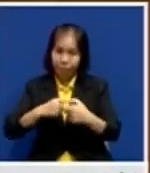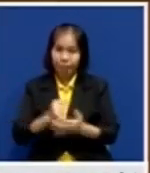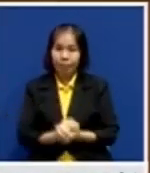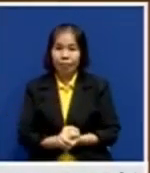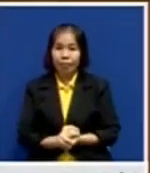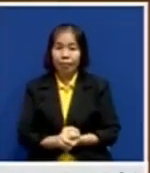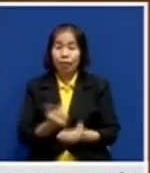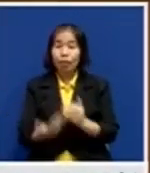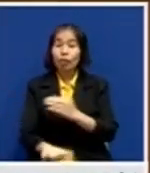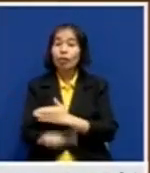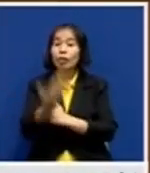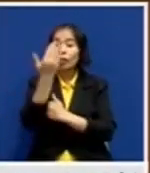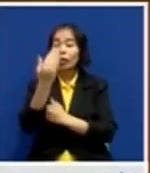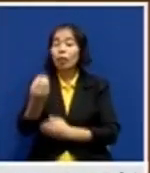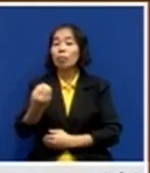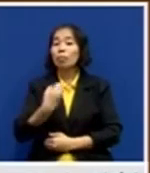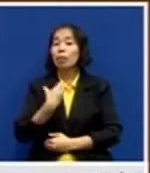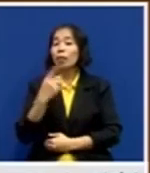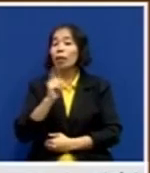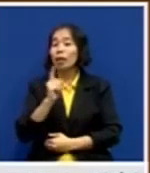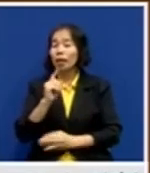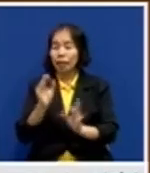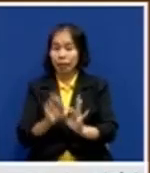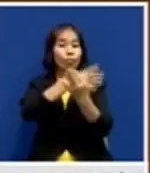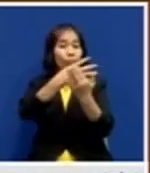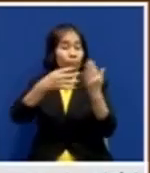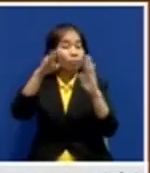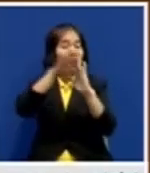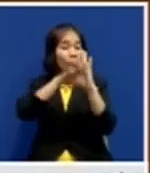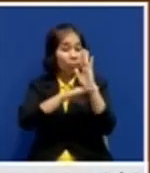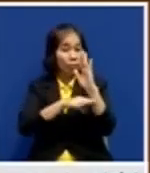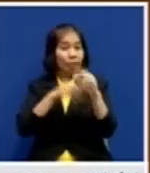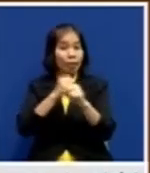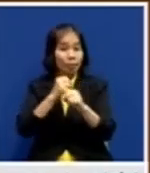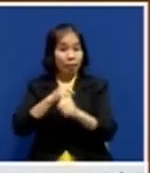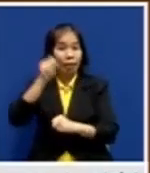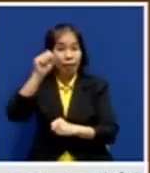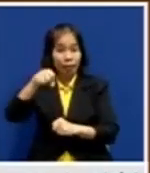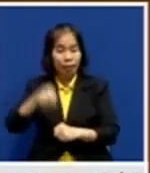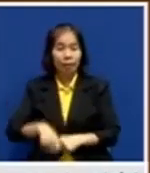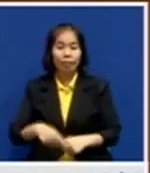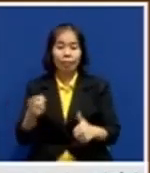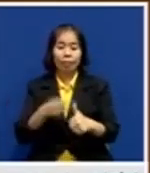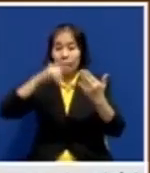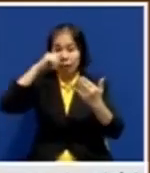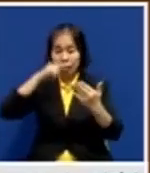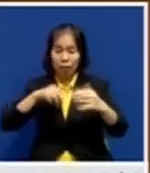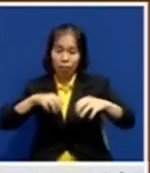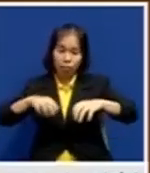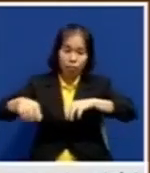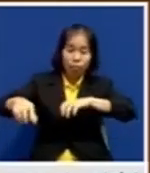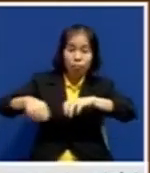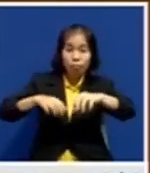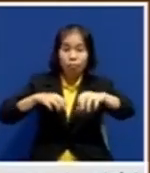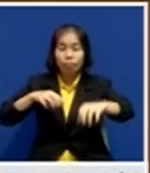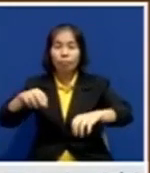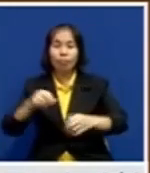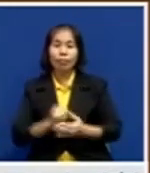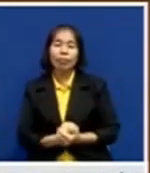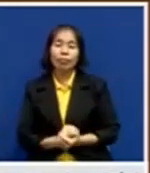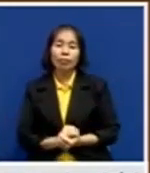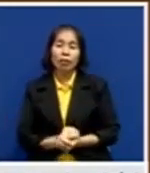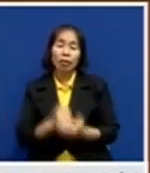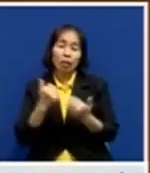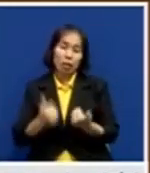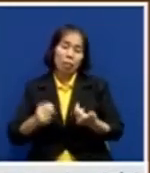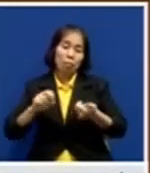กว่าสิ่งสำคัญเนี่ยก็คือว่าหนึ่งเรื่องนโยบายสองคือคนที่จะขับเคลื่อนแต่จริงๆแล้วปัญหาเมืองไทยเนี่ยมันม